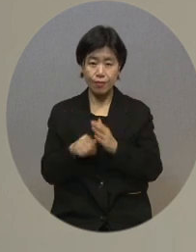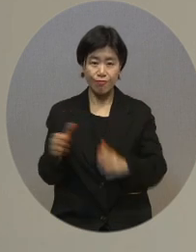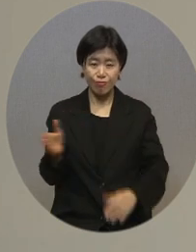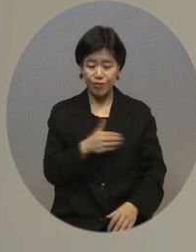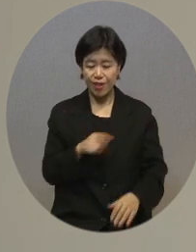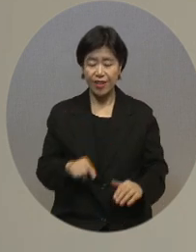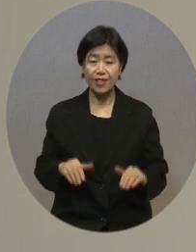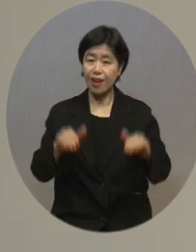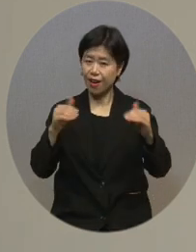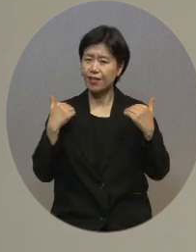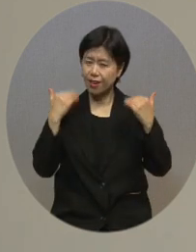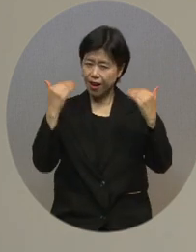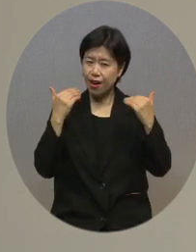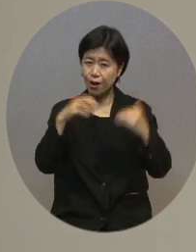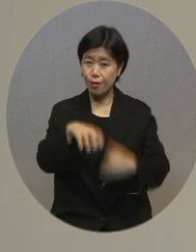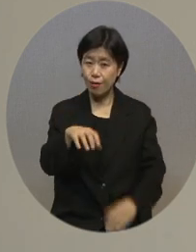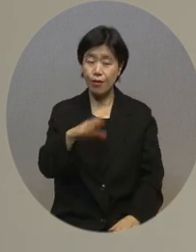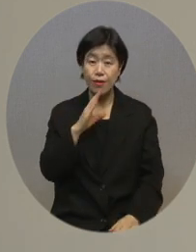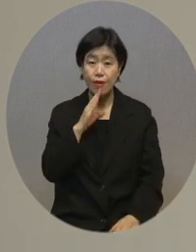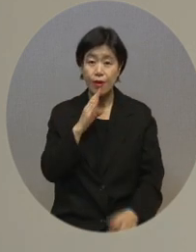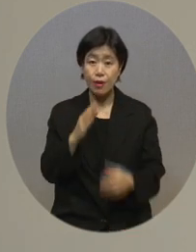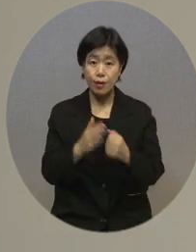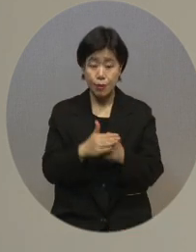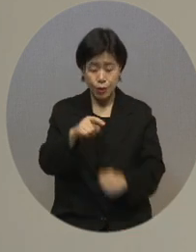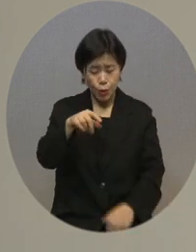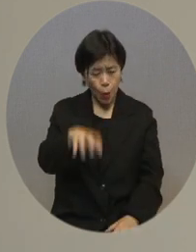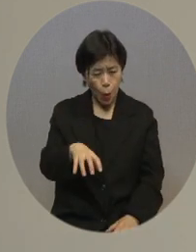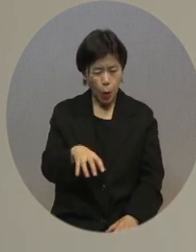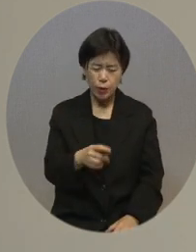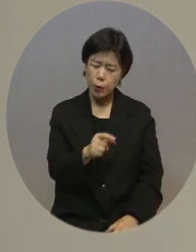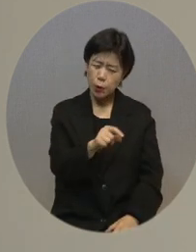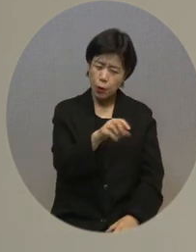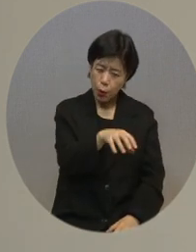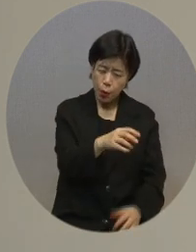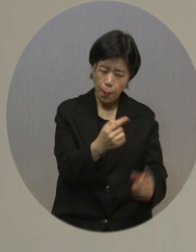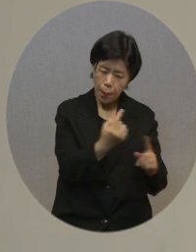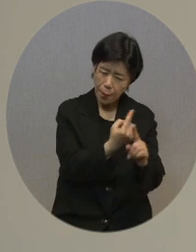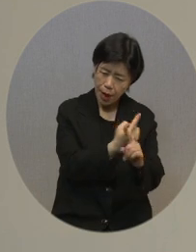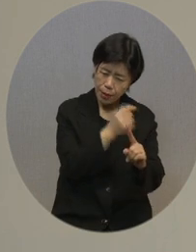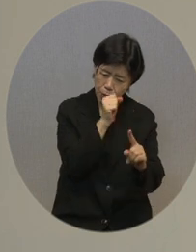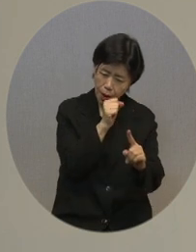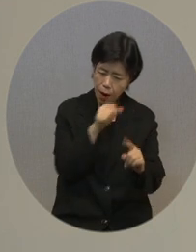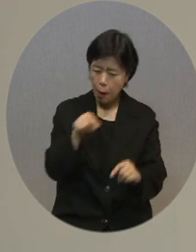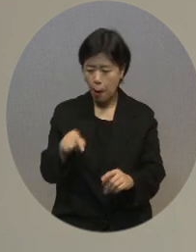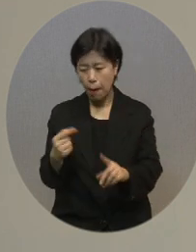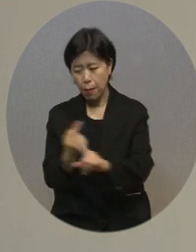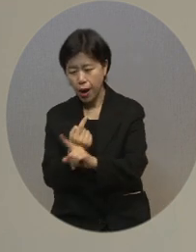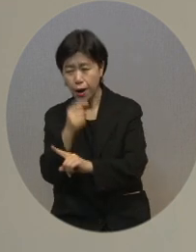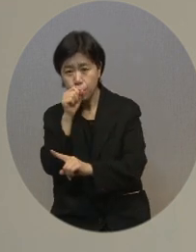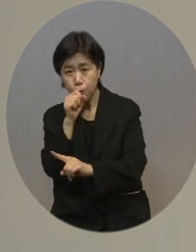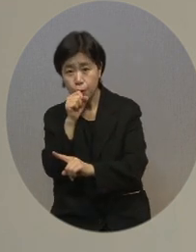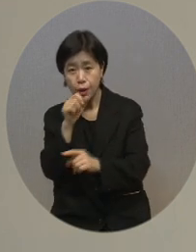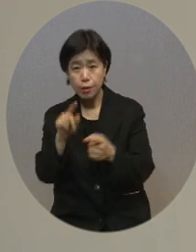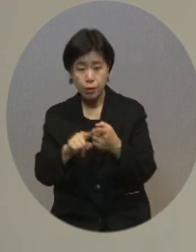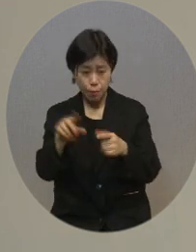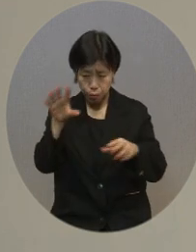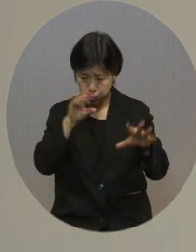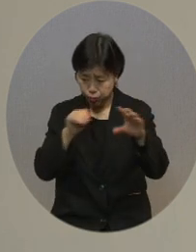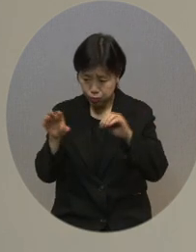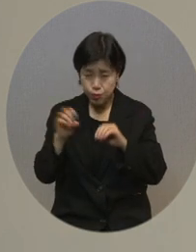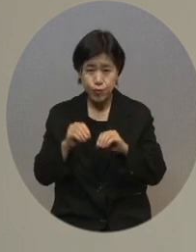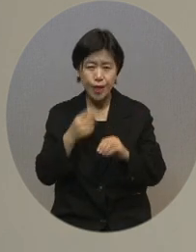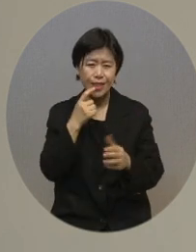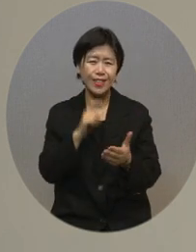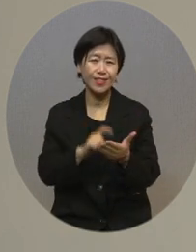때문에 그래서 여기를 이렇게 좀 수정하면 좀 더 나은 모습이 될 텐데 하는